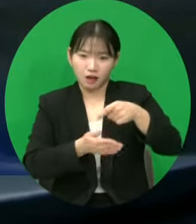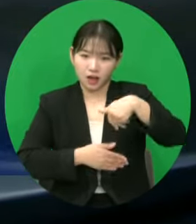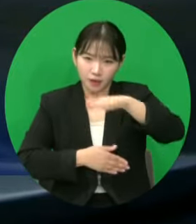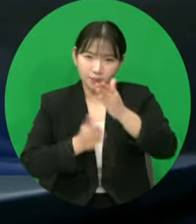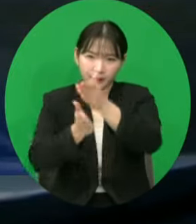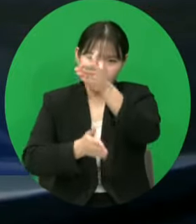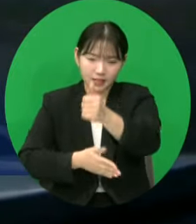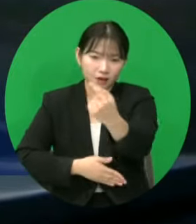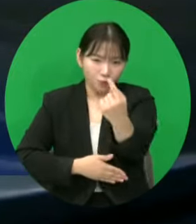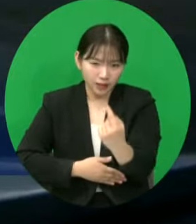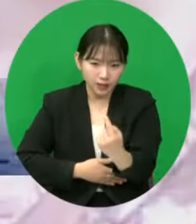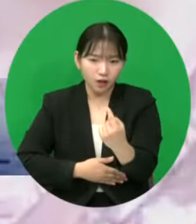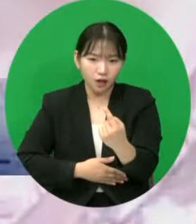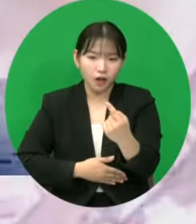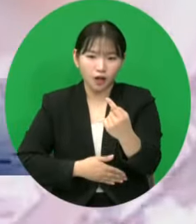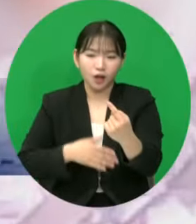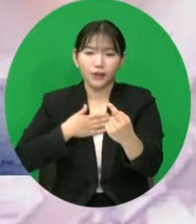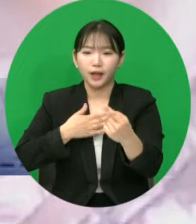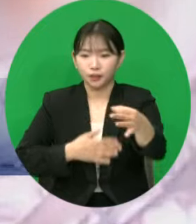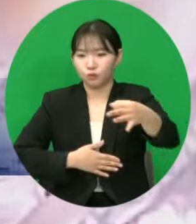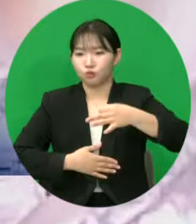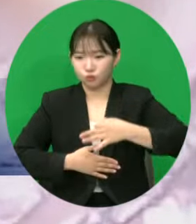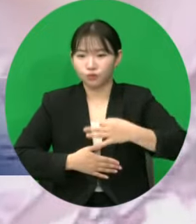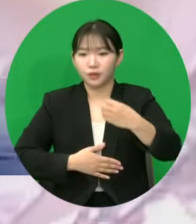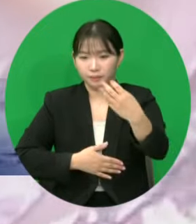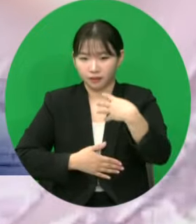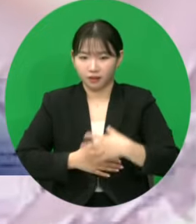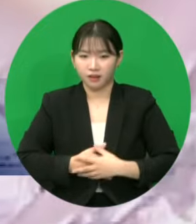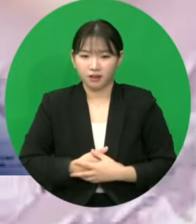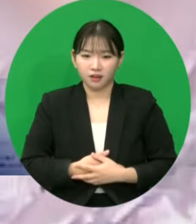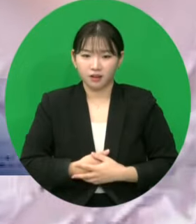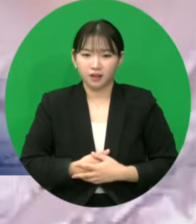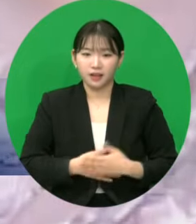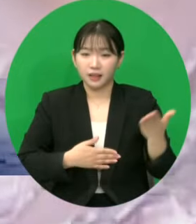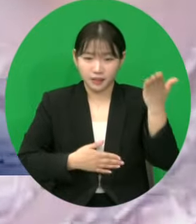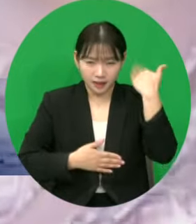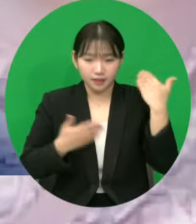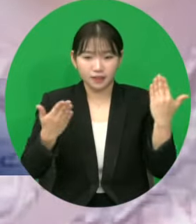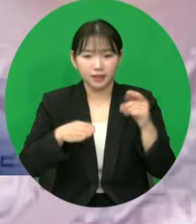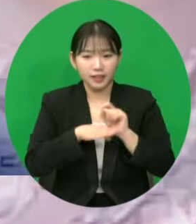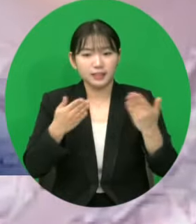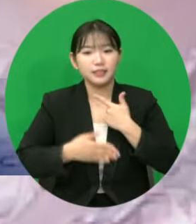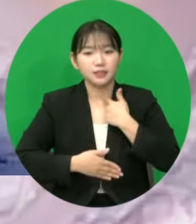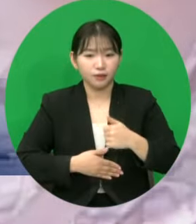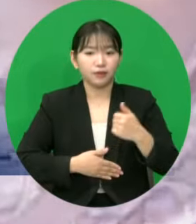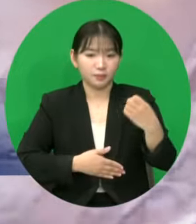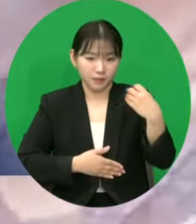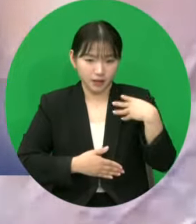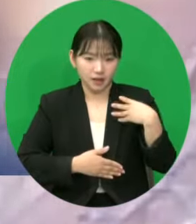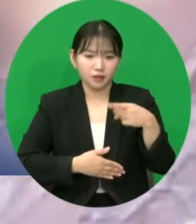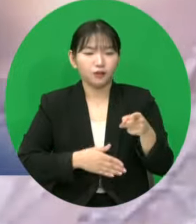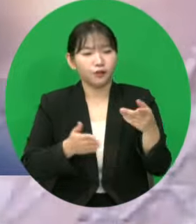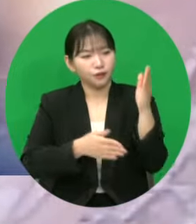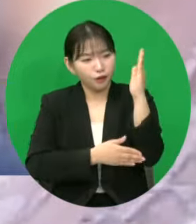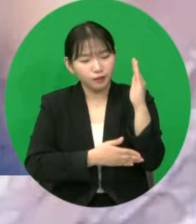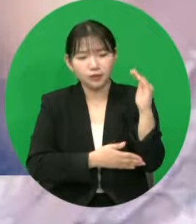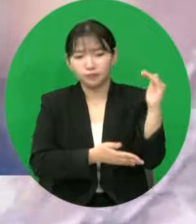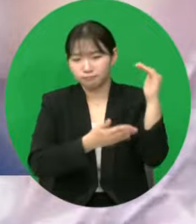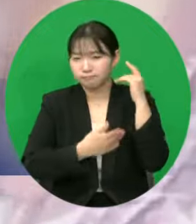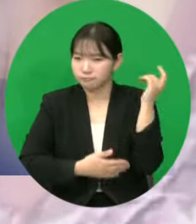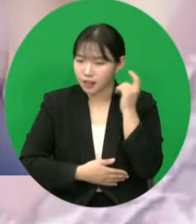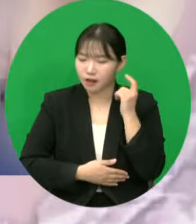그 선장이 나와서 돈을 줄 거래요. 이제 택시를 했었다고요. 그 전에 그런 얘기를 해길래